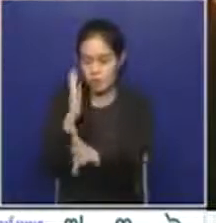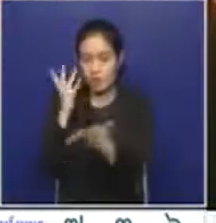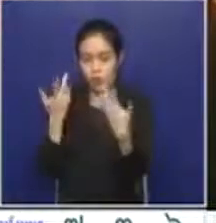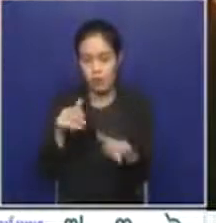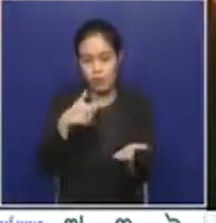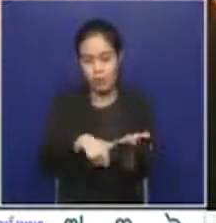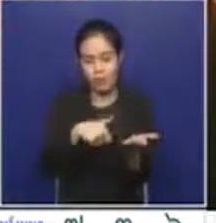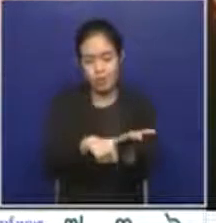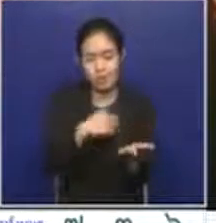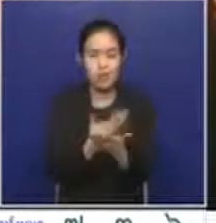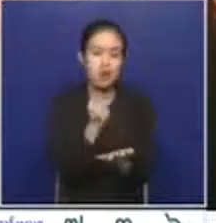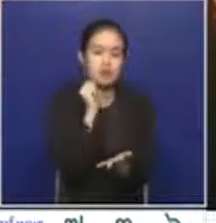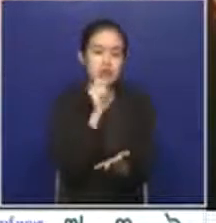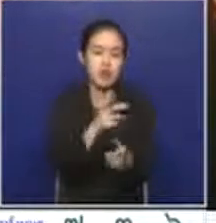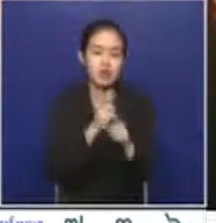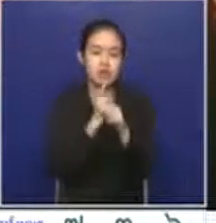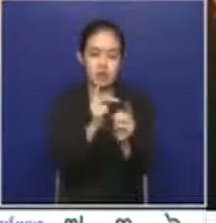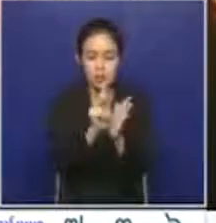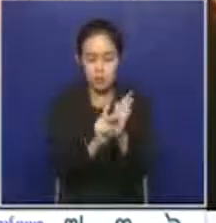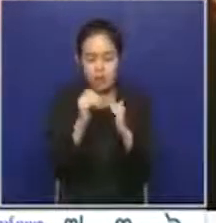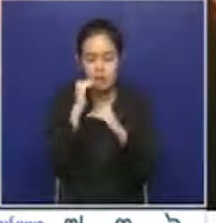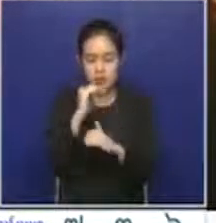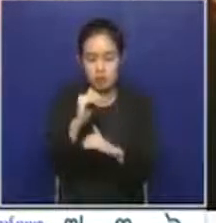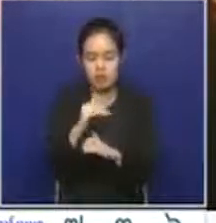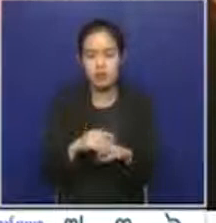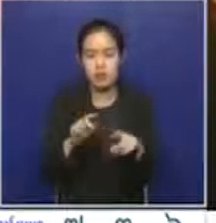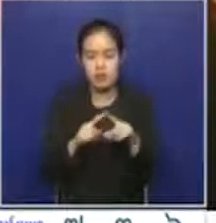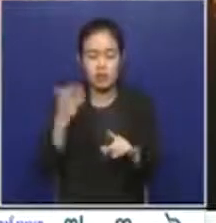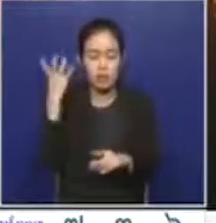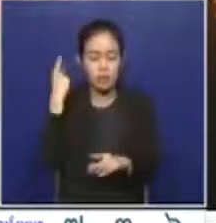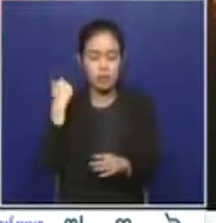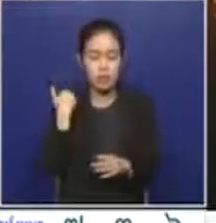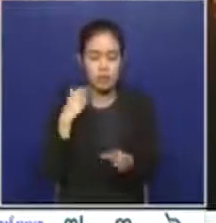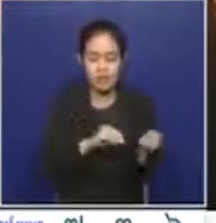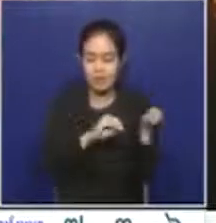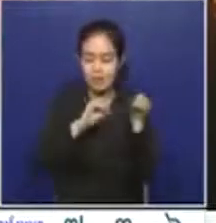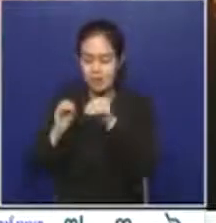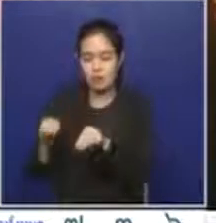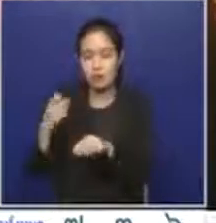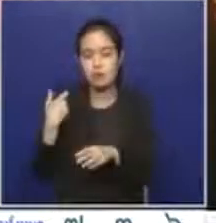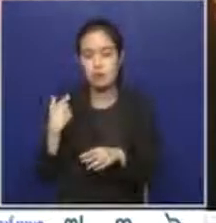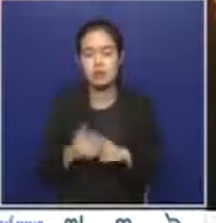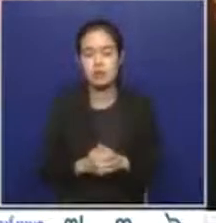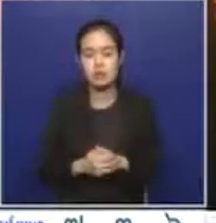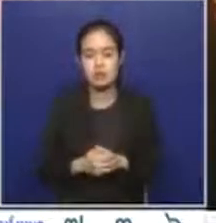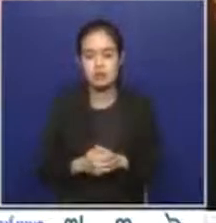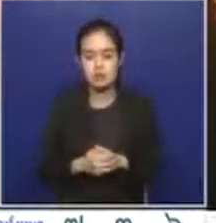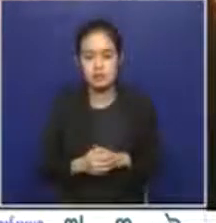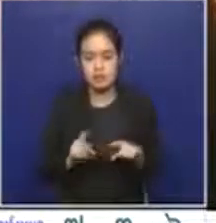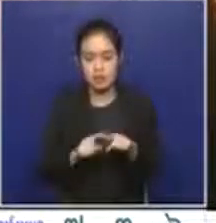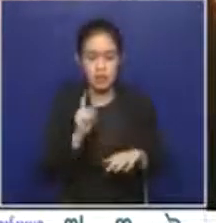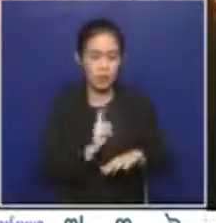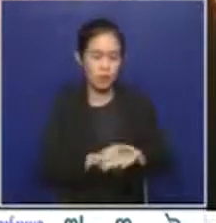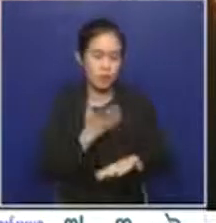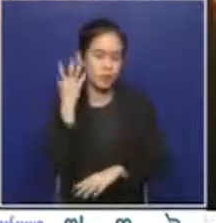ว 2-3 ชั่วโมงเพื่อที่จะชำระภาษีที่ดินตามที่กฎหมายระบุภายในเมื่อวานนี้แล้วก็ท้องถิ่นบางแห่งมีการเลื่อน